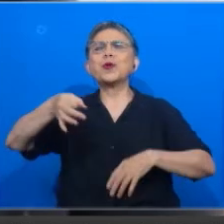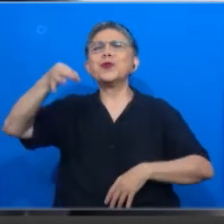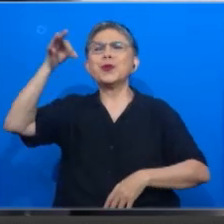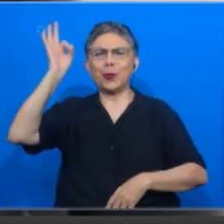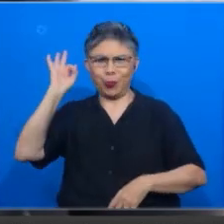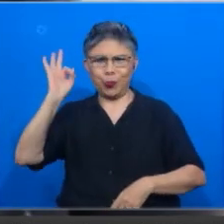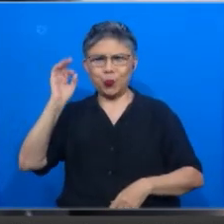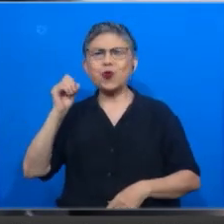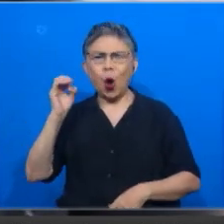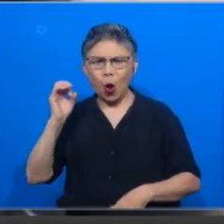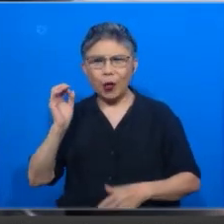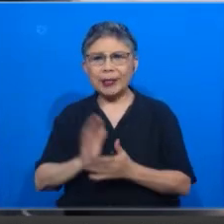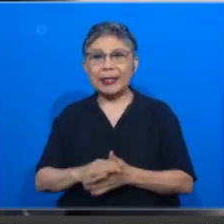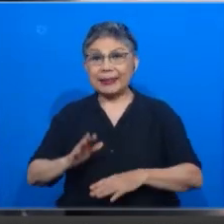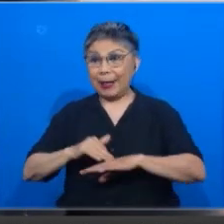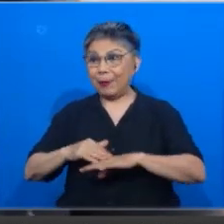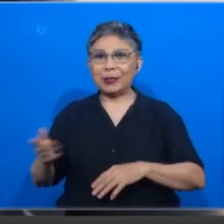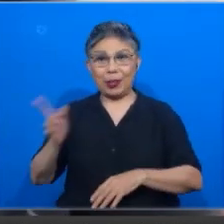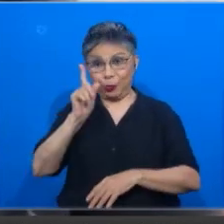aja, Mbak? Di sini tadi ngajak keluarga.